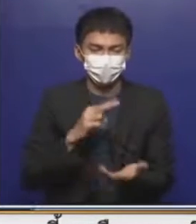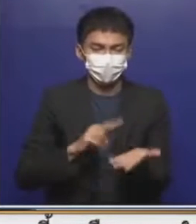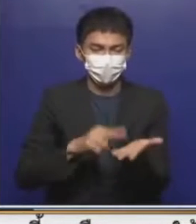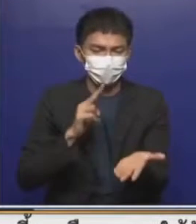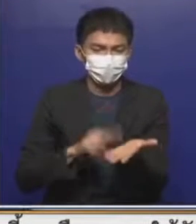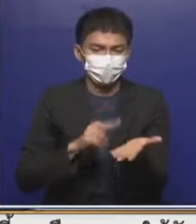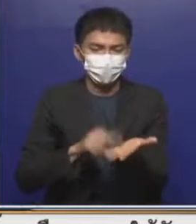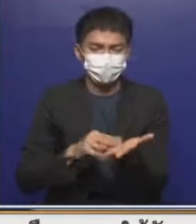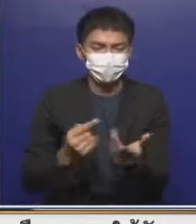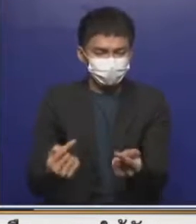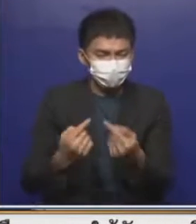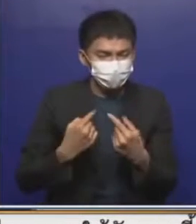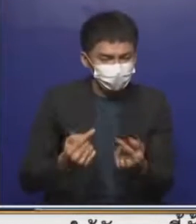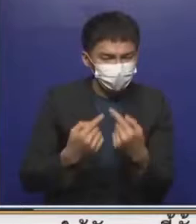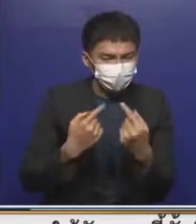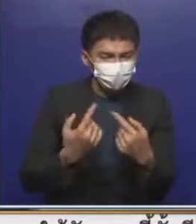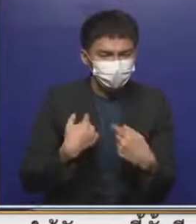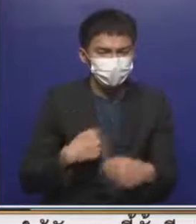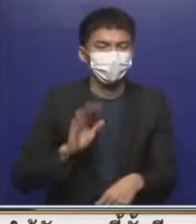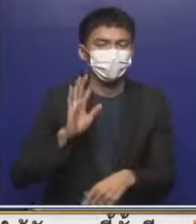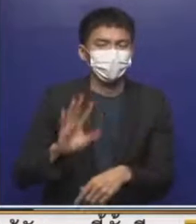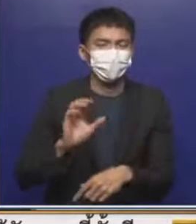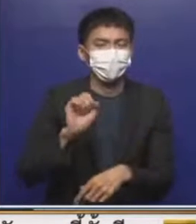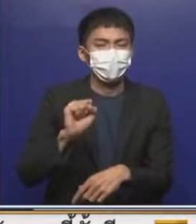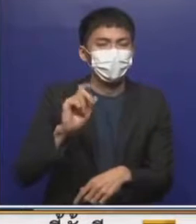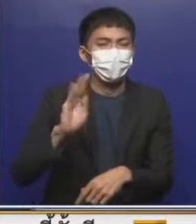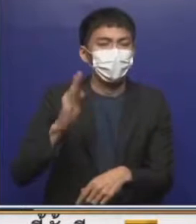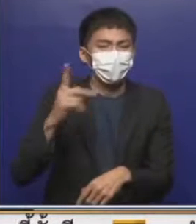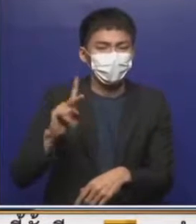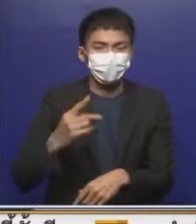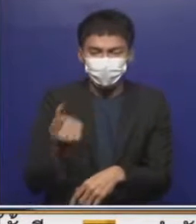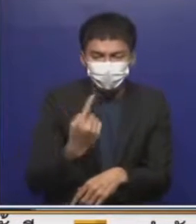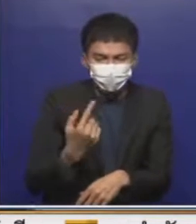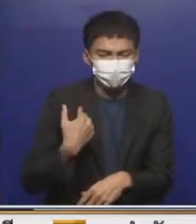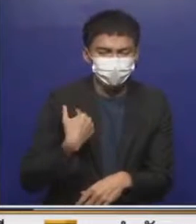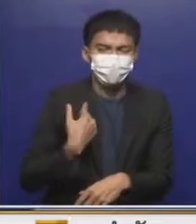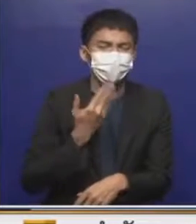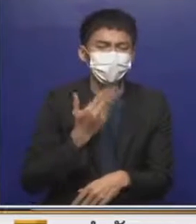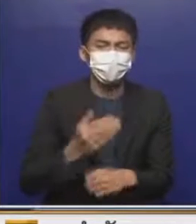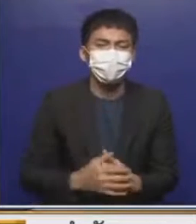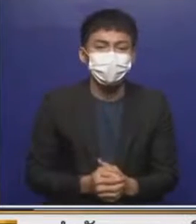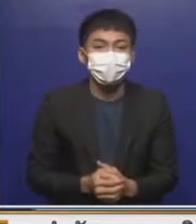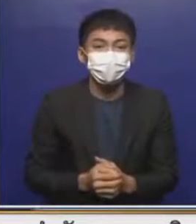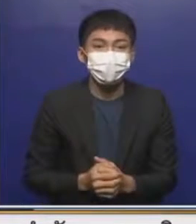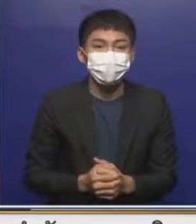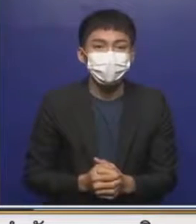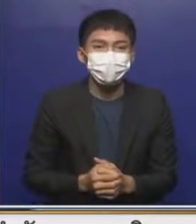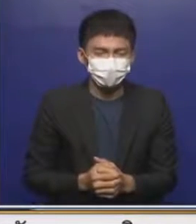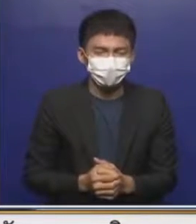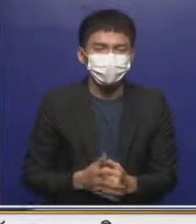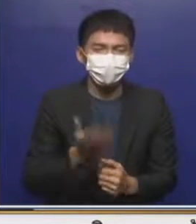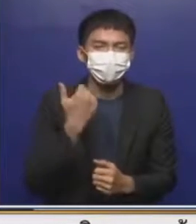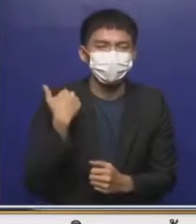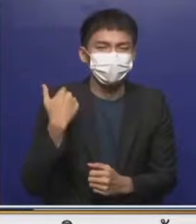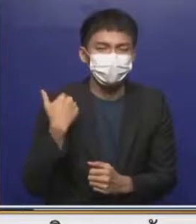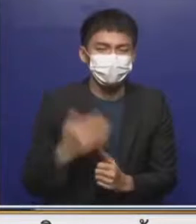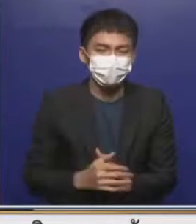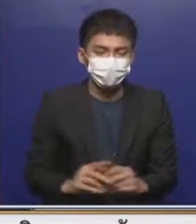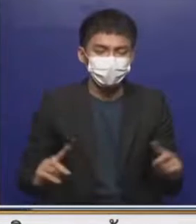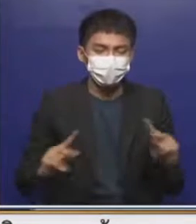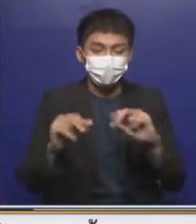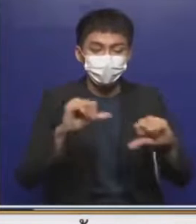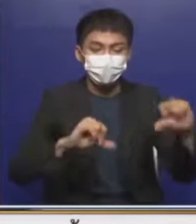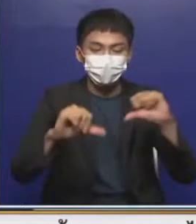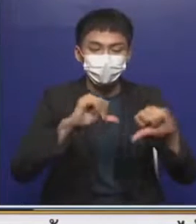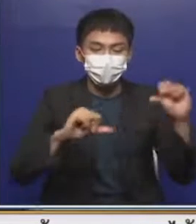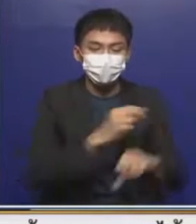ต่วาสอบคอยผมอานทุกวนยัครถ้ ไปที่กมวิศาตการแพร